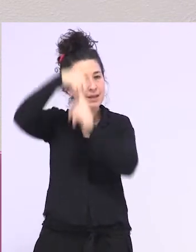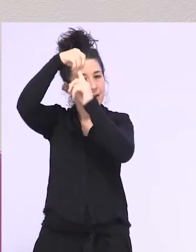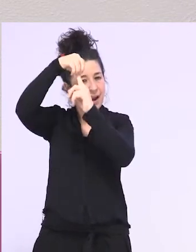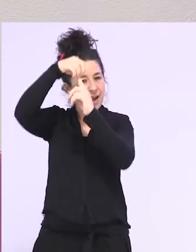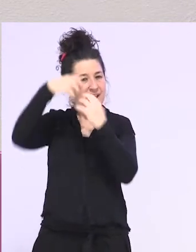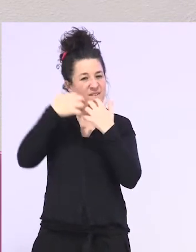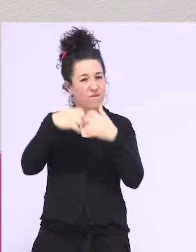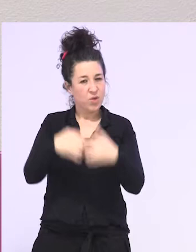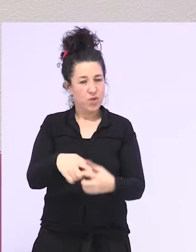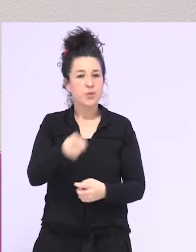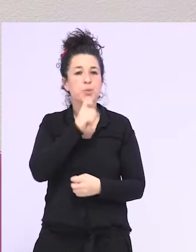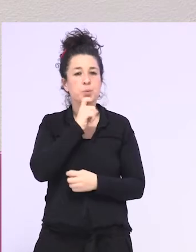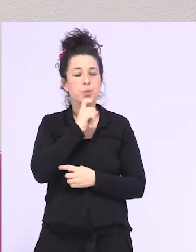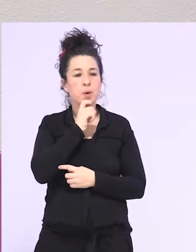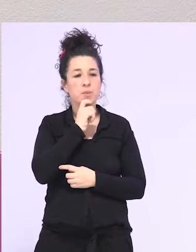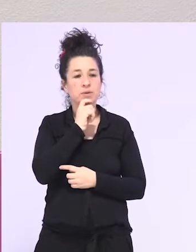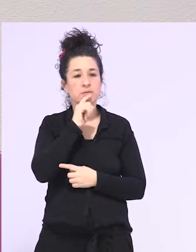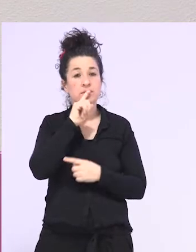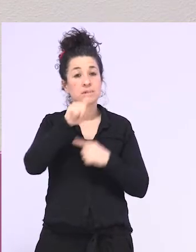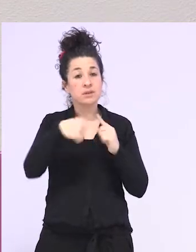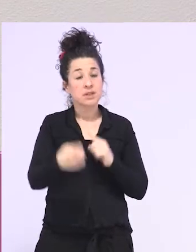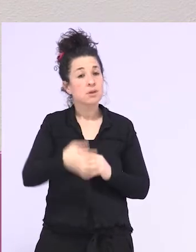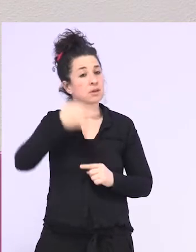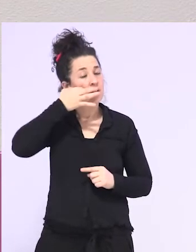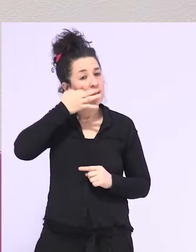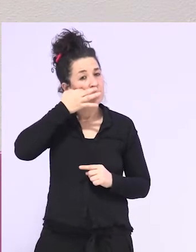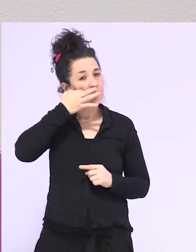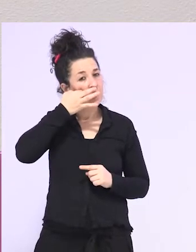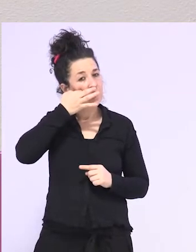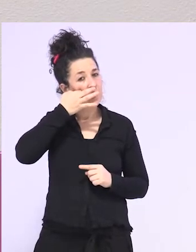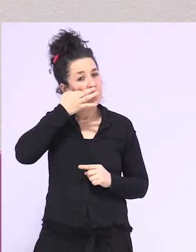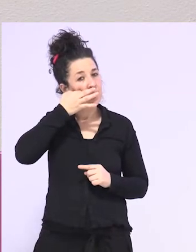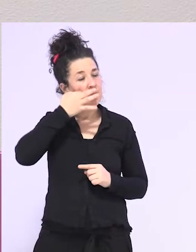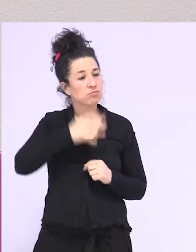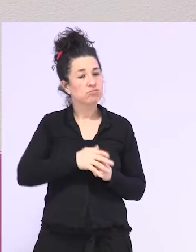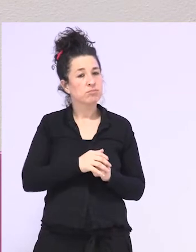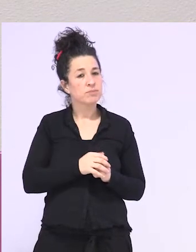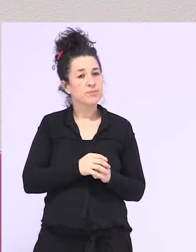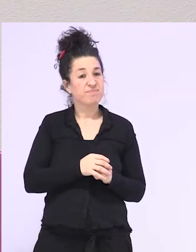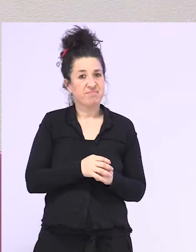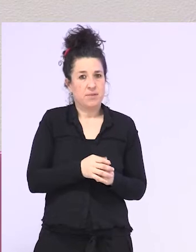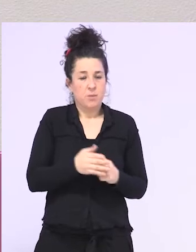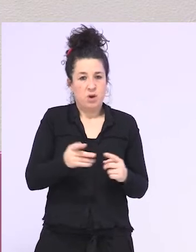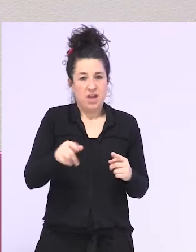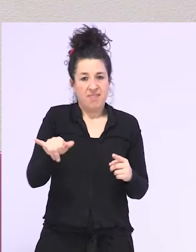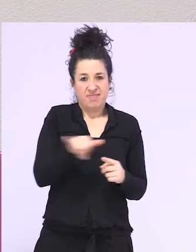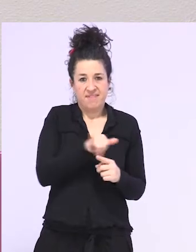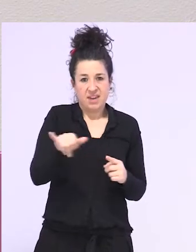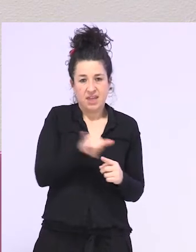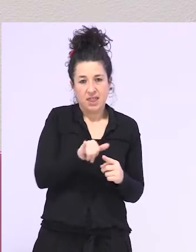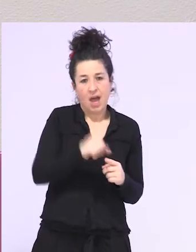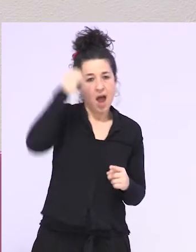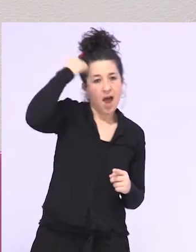Gero egia da, nolabait abusua eta erasoaren arteko bereizketa hori ere oso gaizki netzako oker dago,